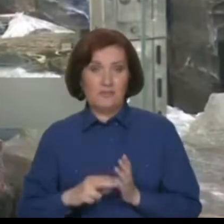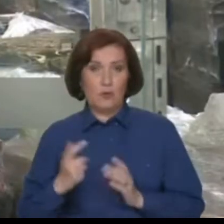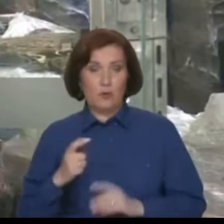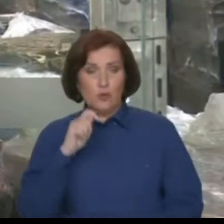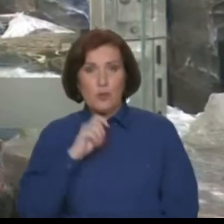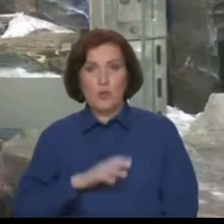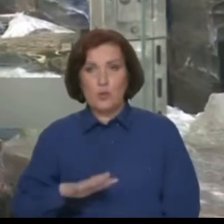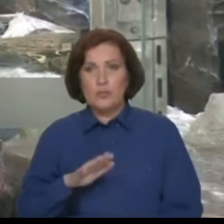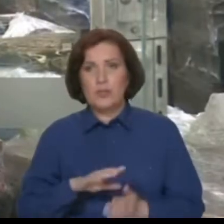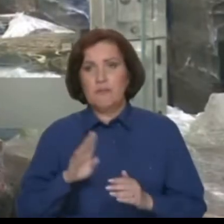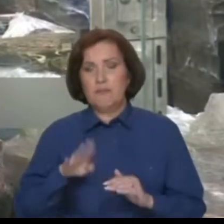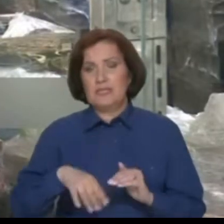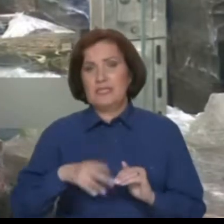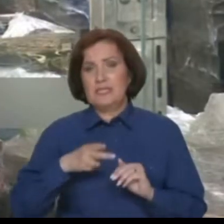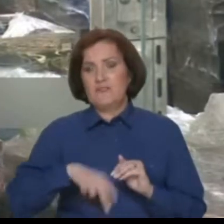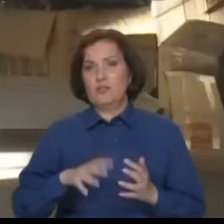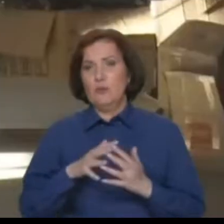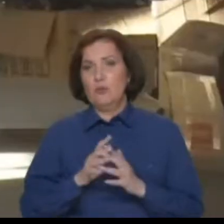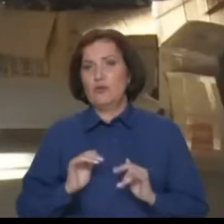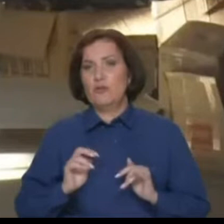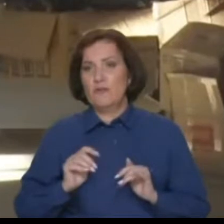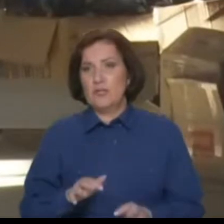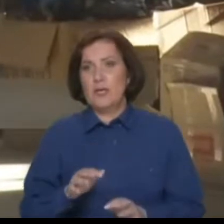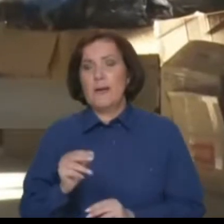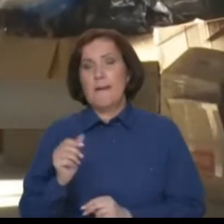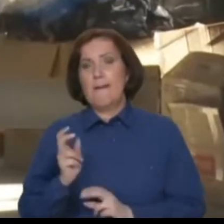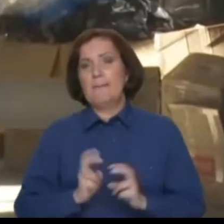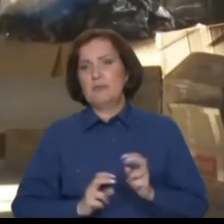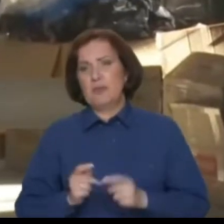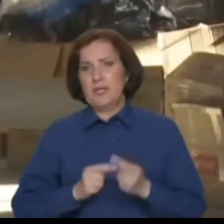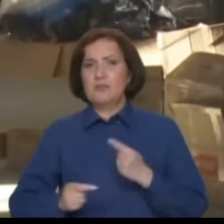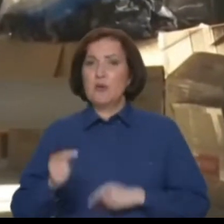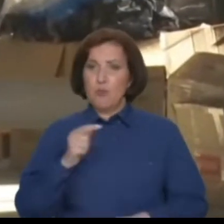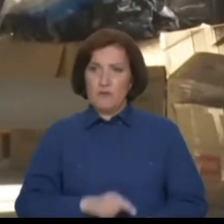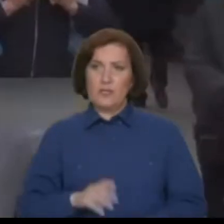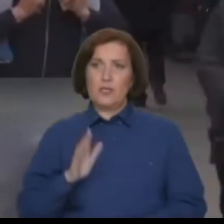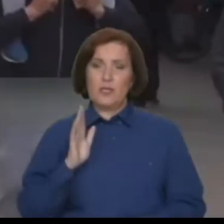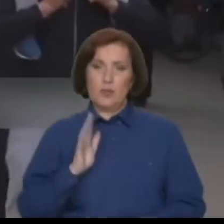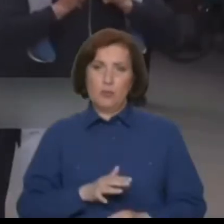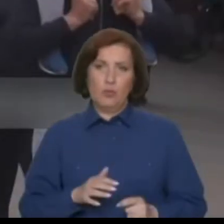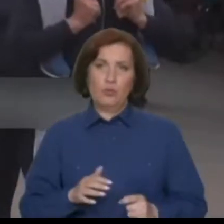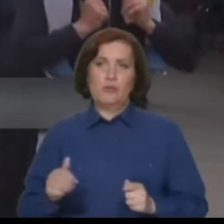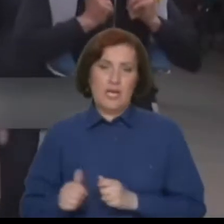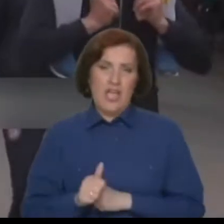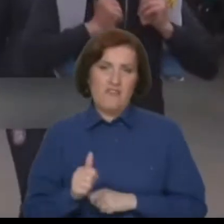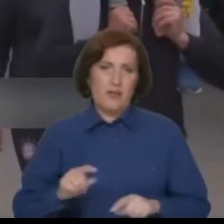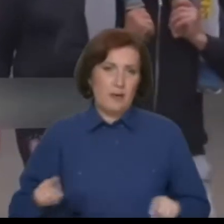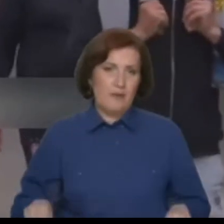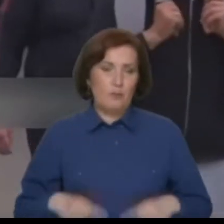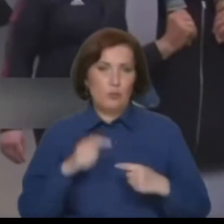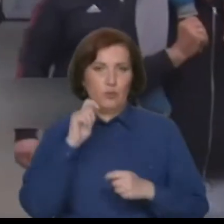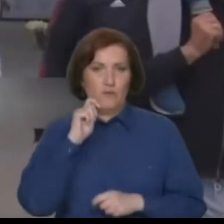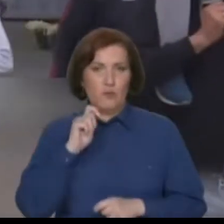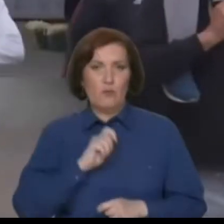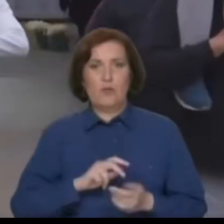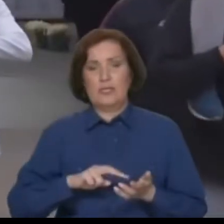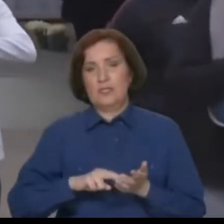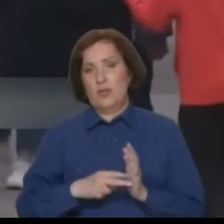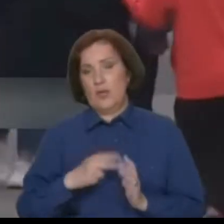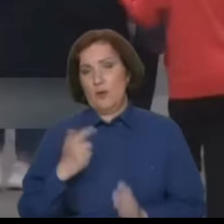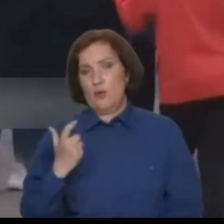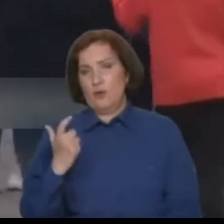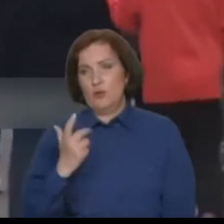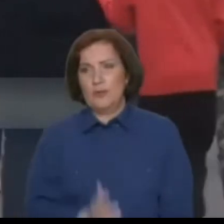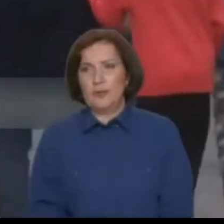економіки України, після завершення бойових дій підприємства повернуться та стануть драйверами відбудови економіки в Україні.